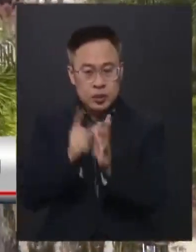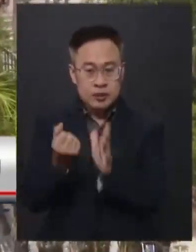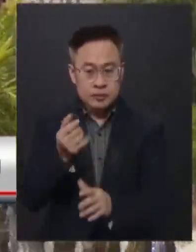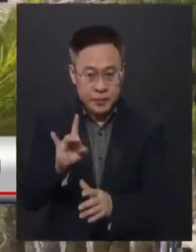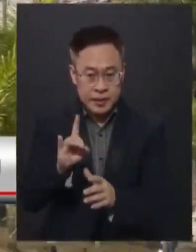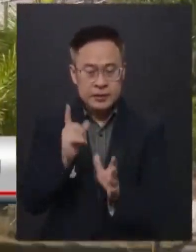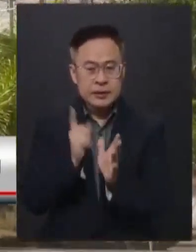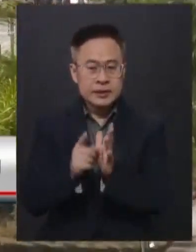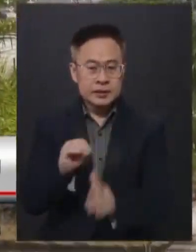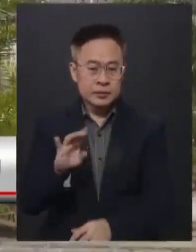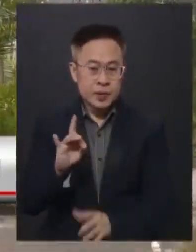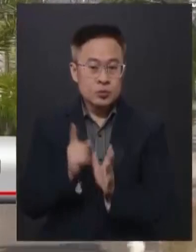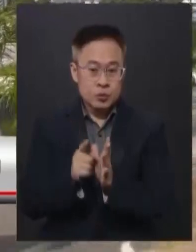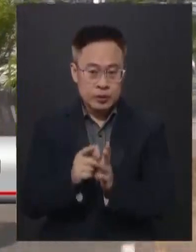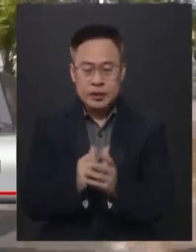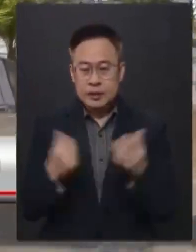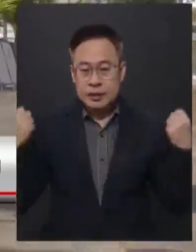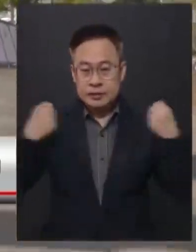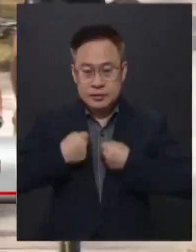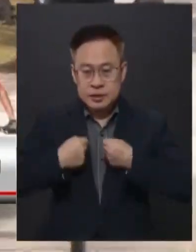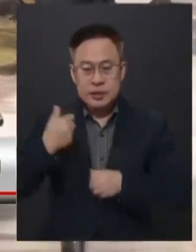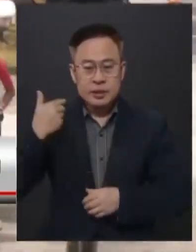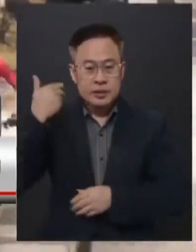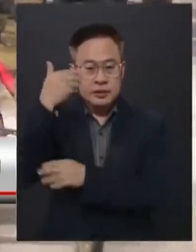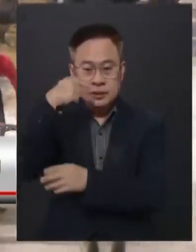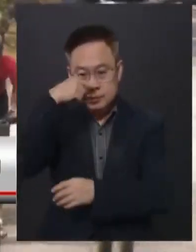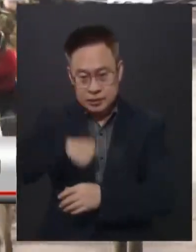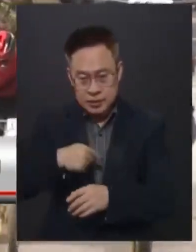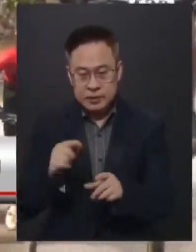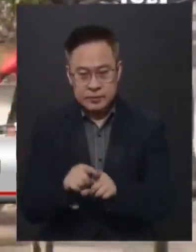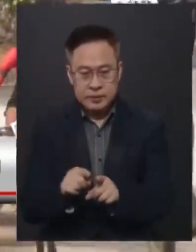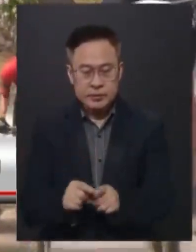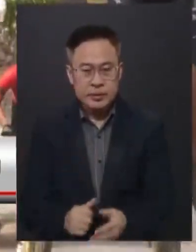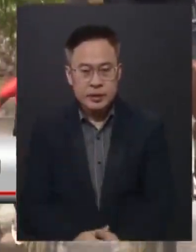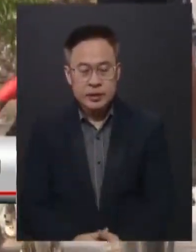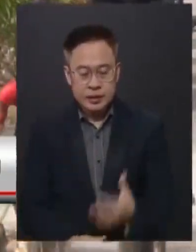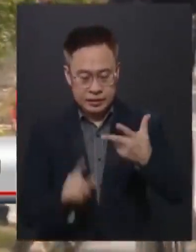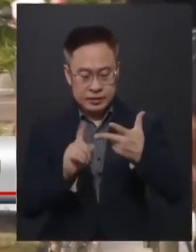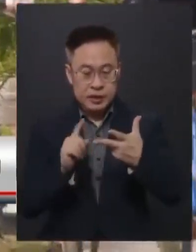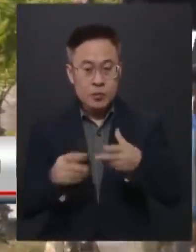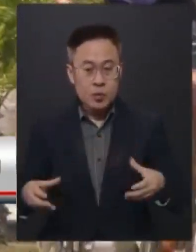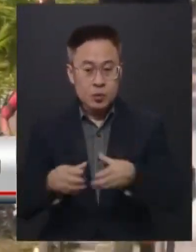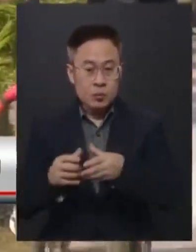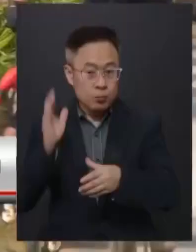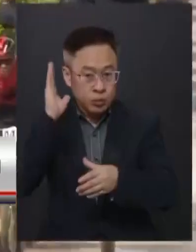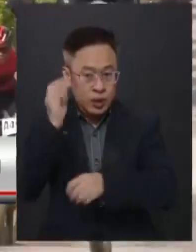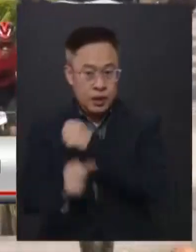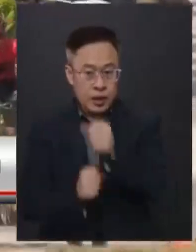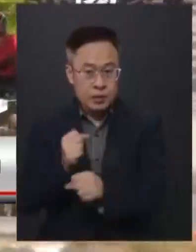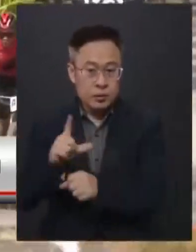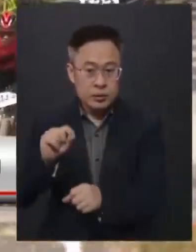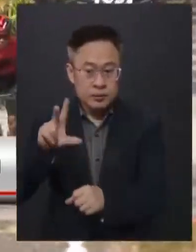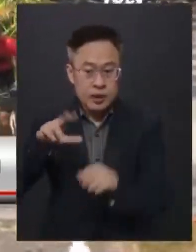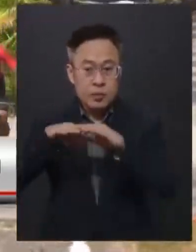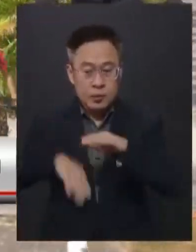48วินาทีพร้อมกับครองเสื้อแชมป์ประเทศไทยไปครองค่ะส่วนรุ่นอายุไม่เกิน23ปีชายค่ะระยะทางทั้งหม